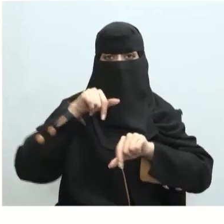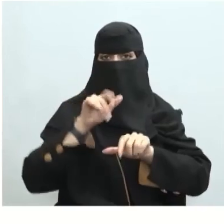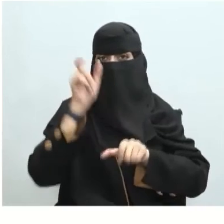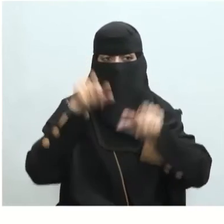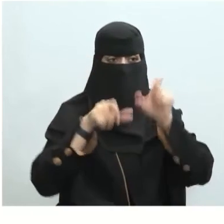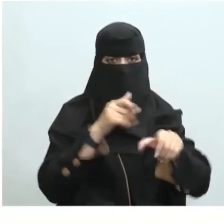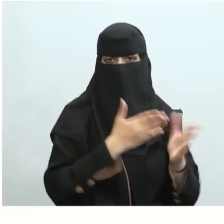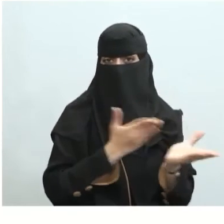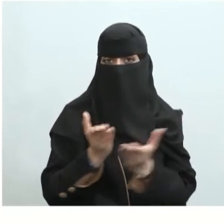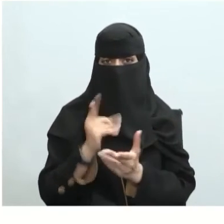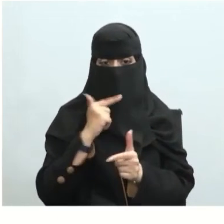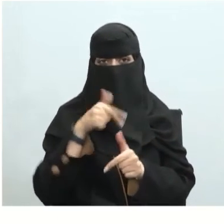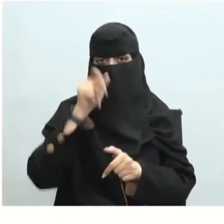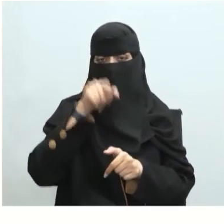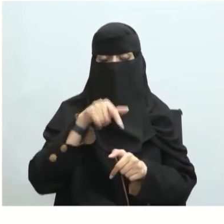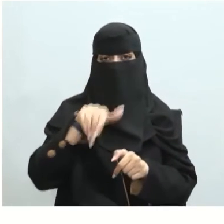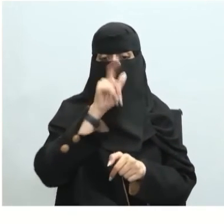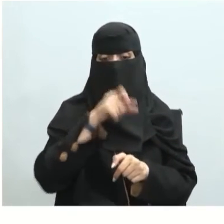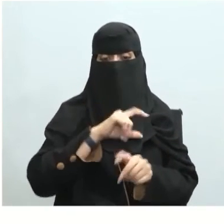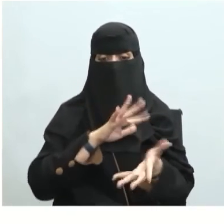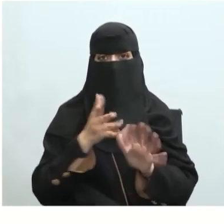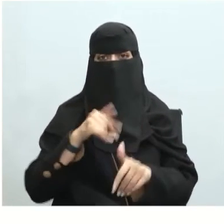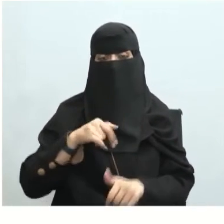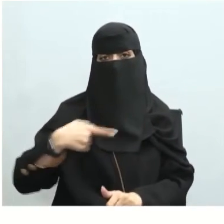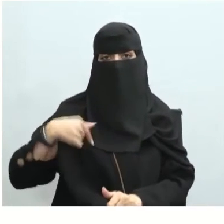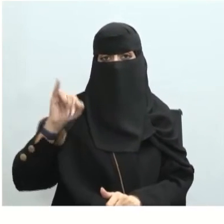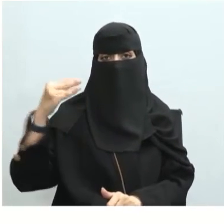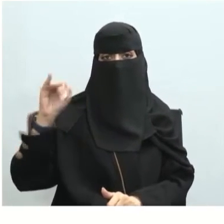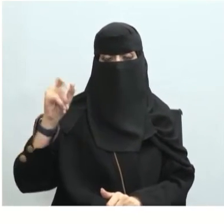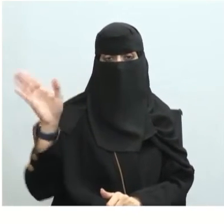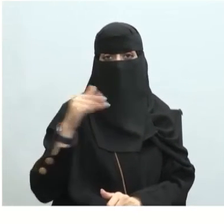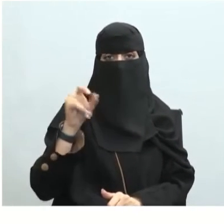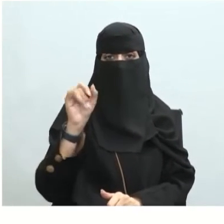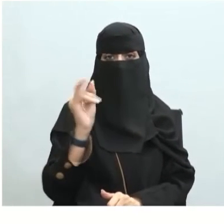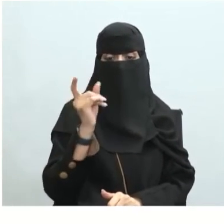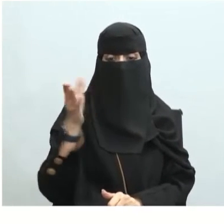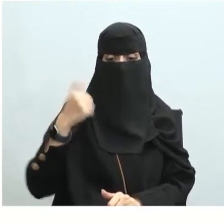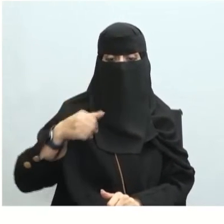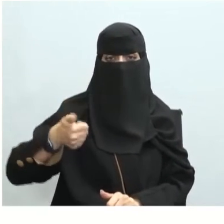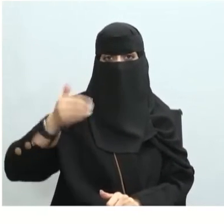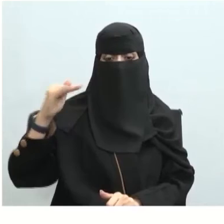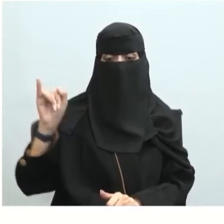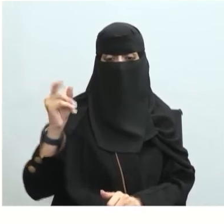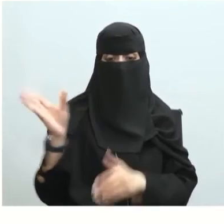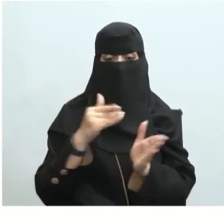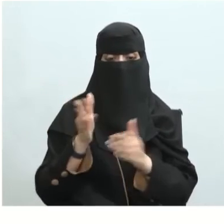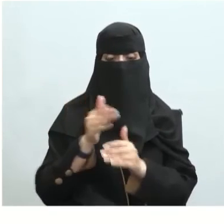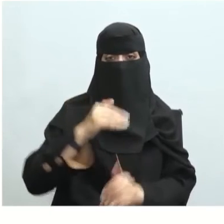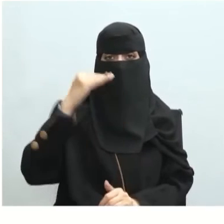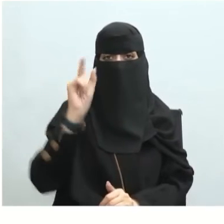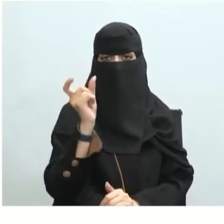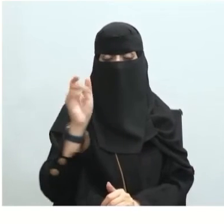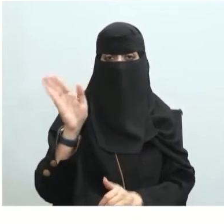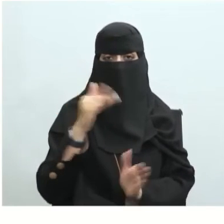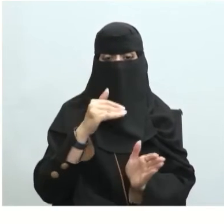الطلاب او اختار من بعض الاسماء مثلا محمد بن فهد و احمد بن علي وكذلك الحسن بن عبد الله وعلاء بن